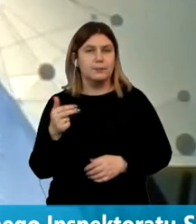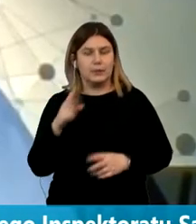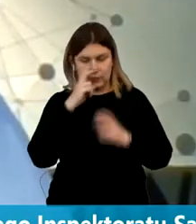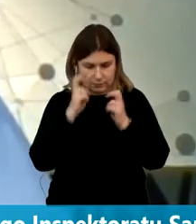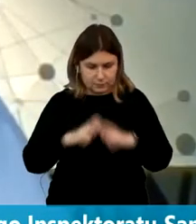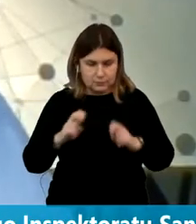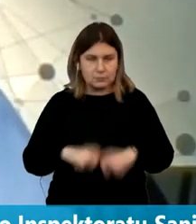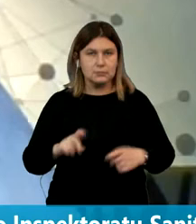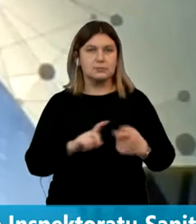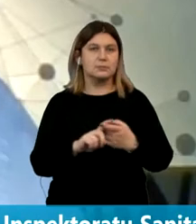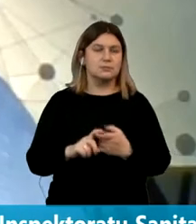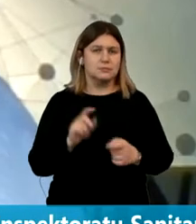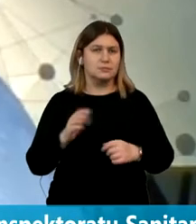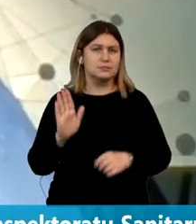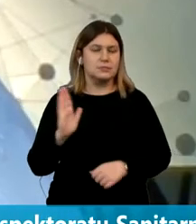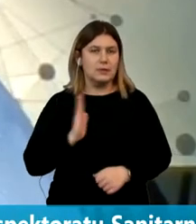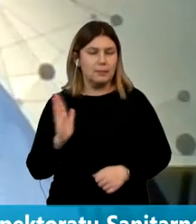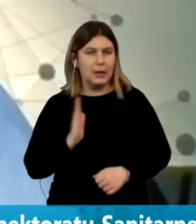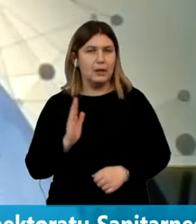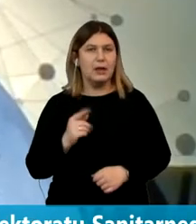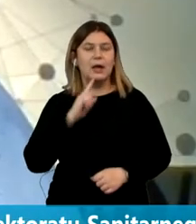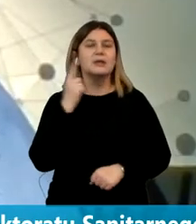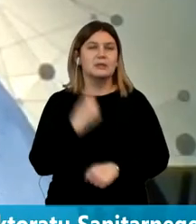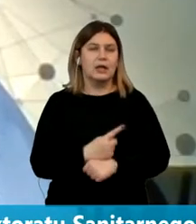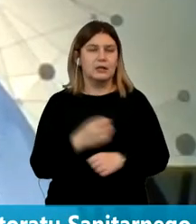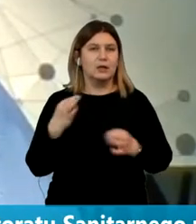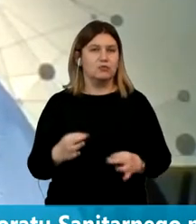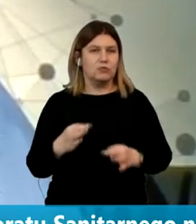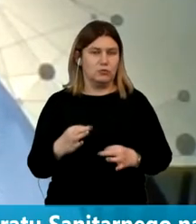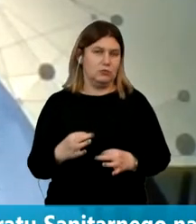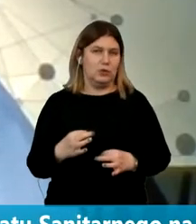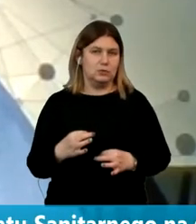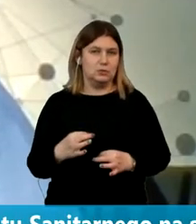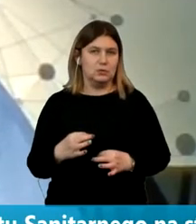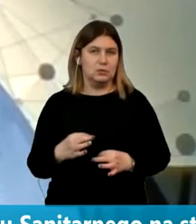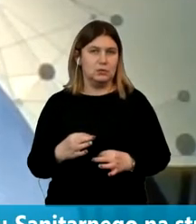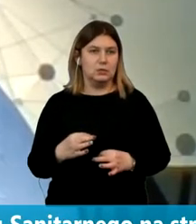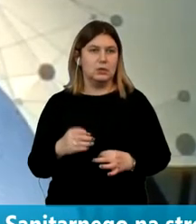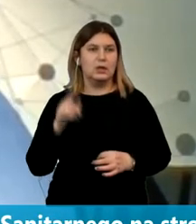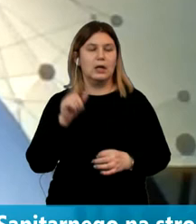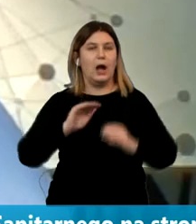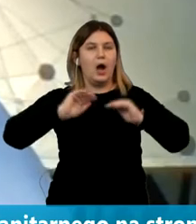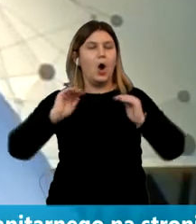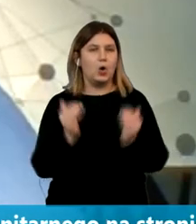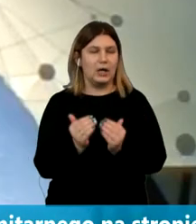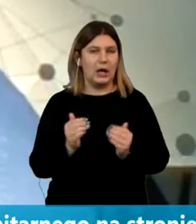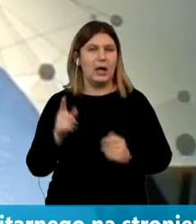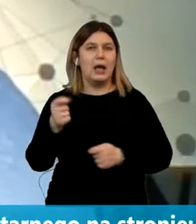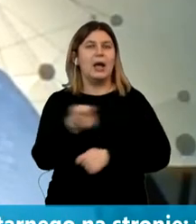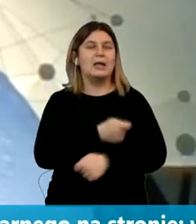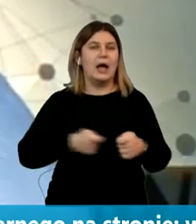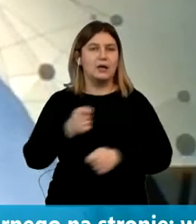Przeanalizowaliśmy kwestie związane z bezpieczeństwem i podjęliśmy dziś decyzję o tym, że w takiej ograniczonej formie jarmark